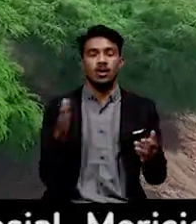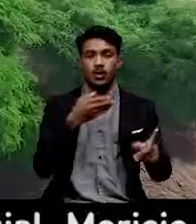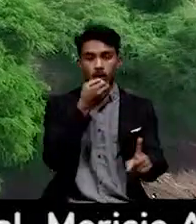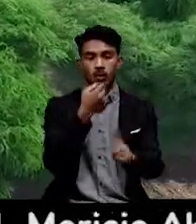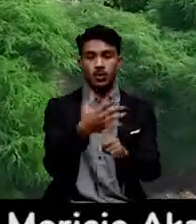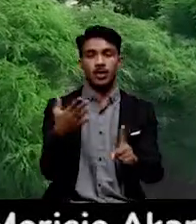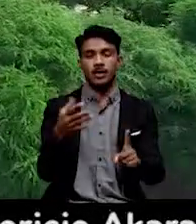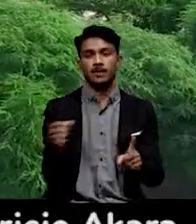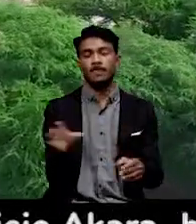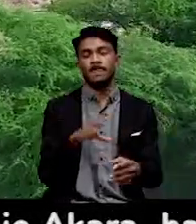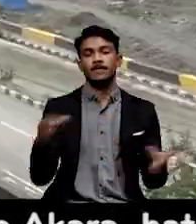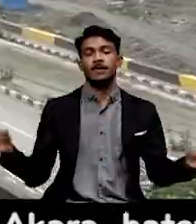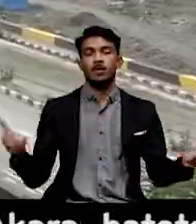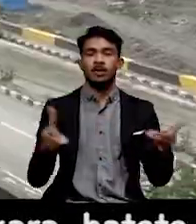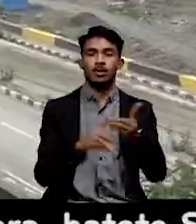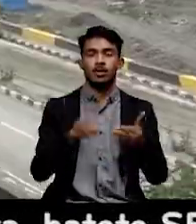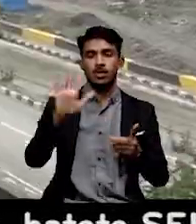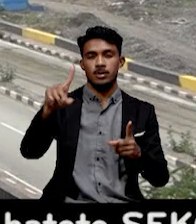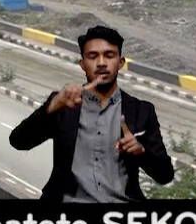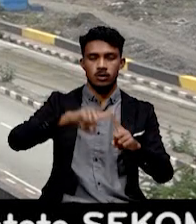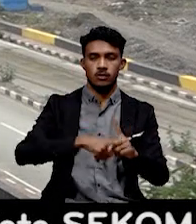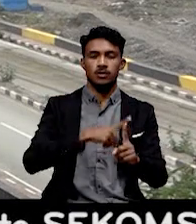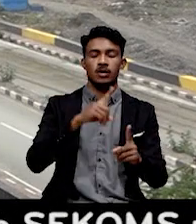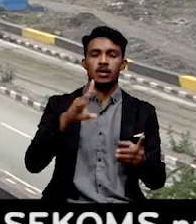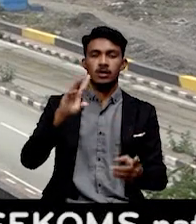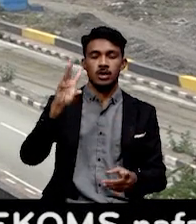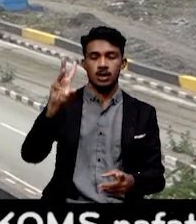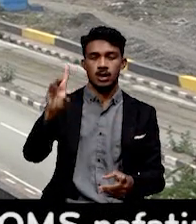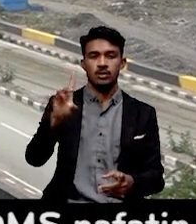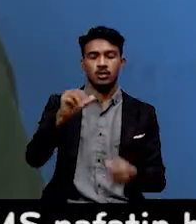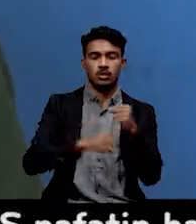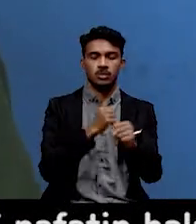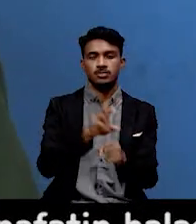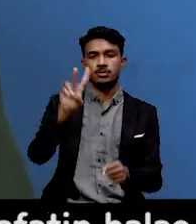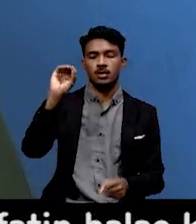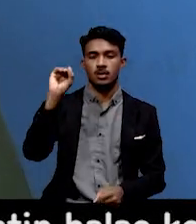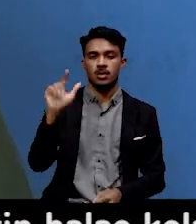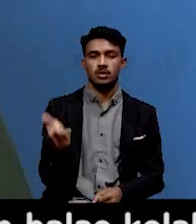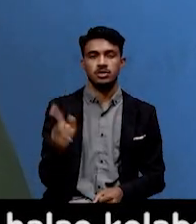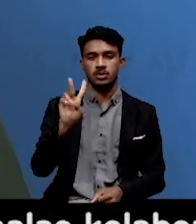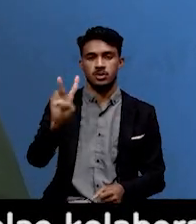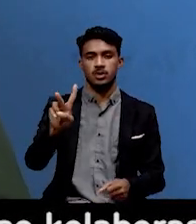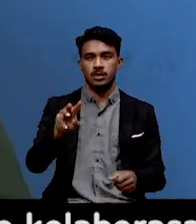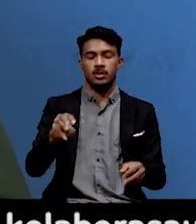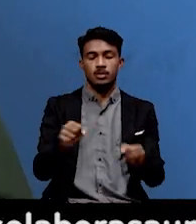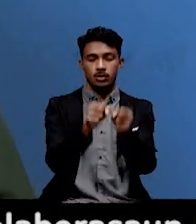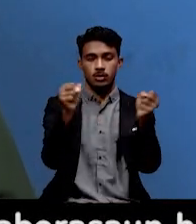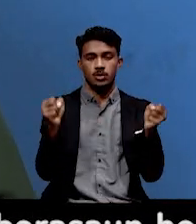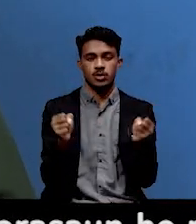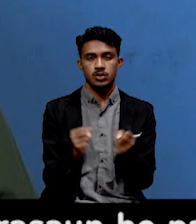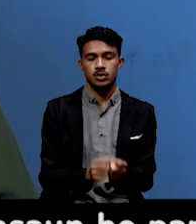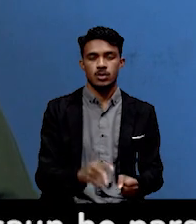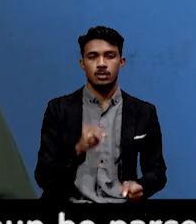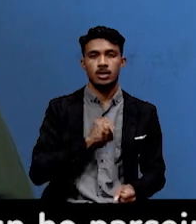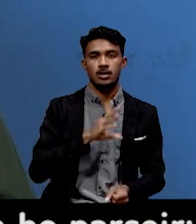lorun 5 to lorun 7 fulan janeiro tinan ringrua ruanuluresin rua. Nune autoridade suku Madohi apela bo komunidade